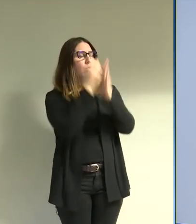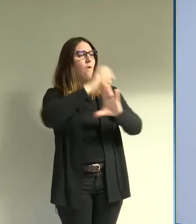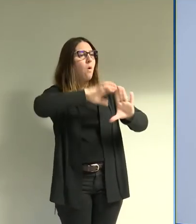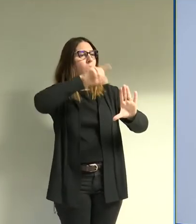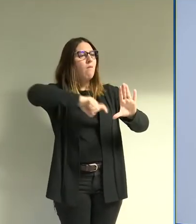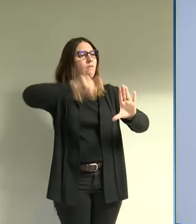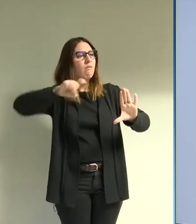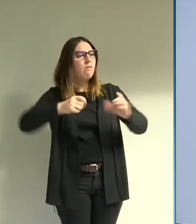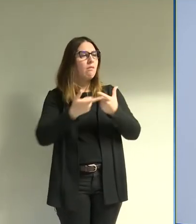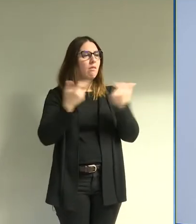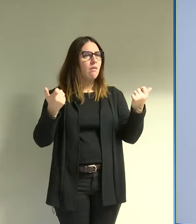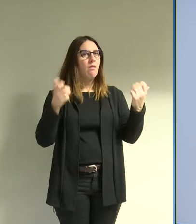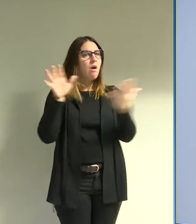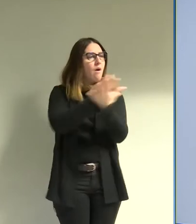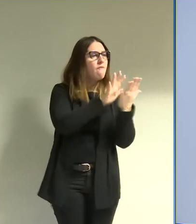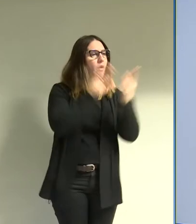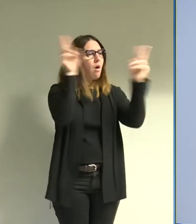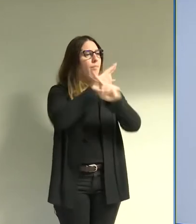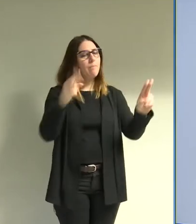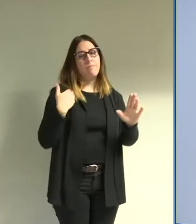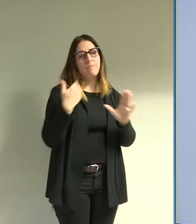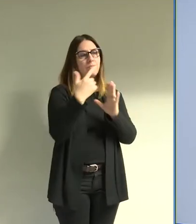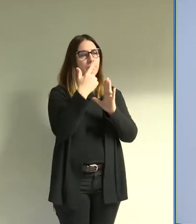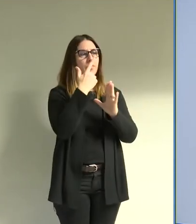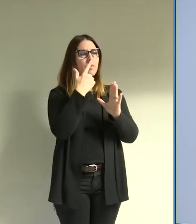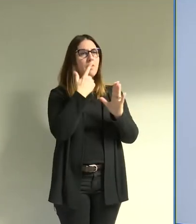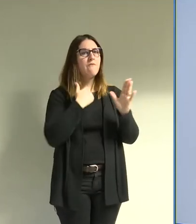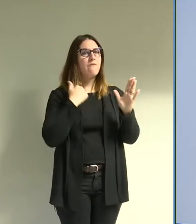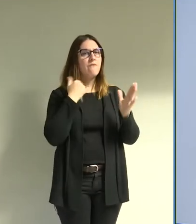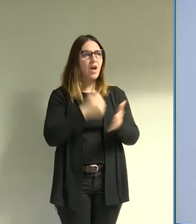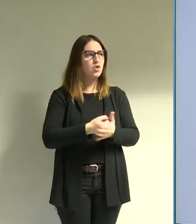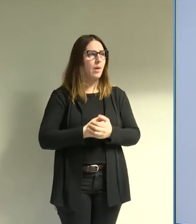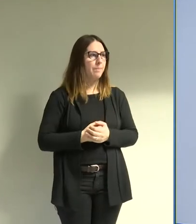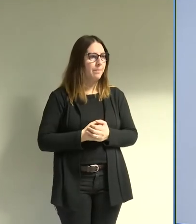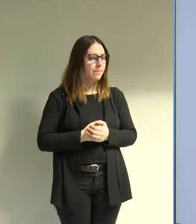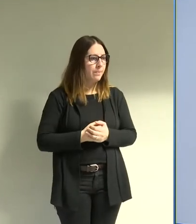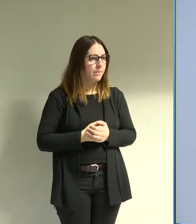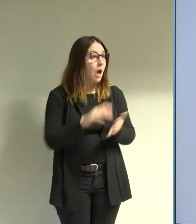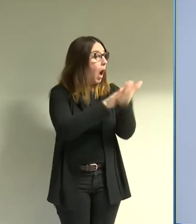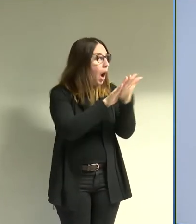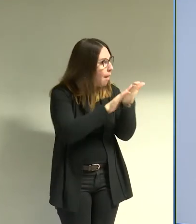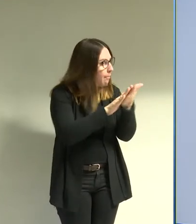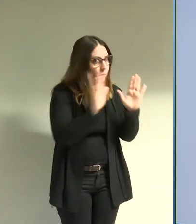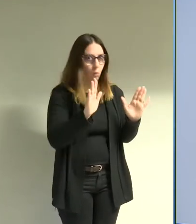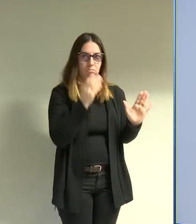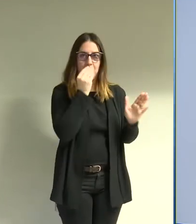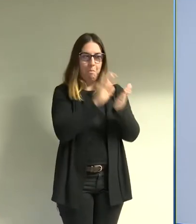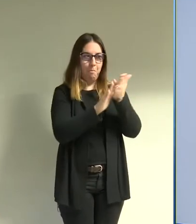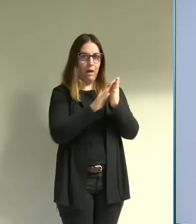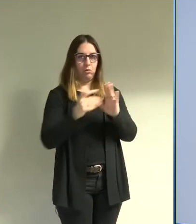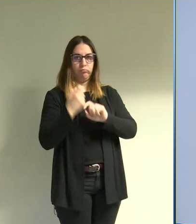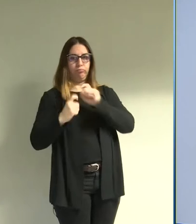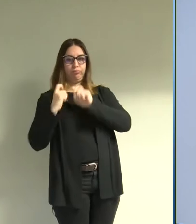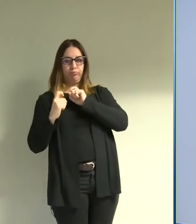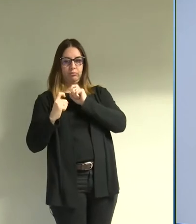le forum international de fin juin ah mais moi je retire des bottes mais